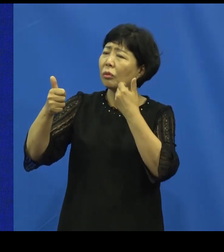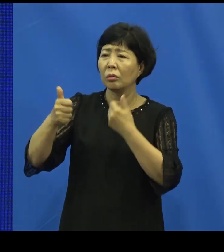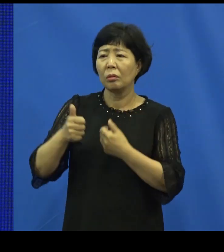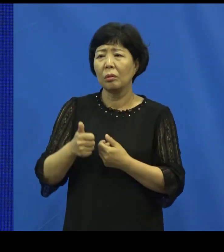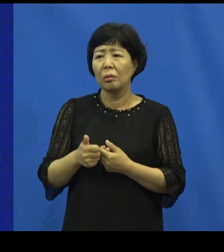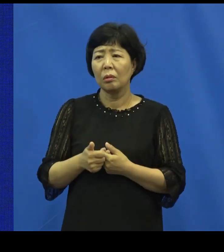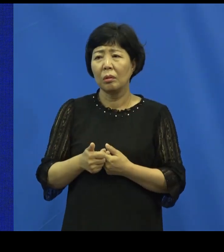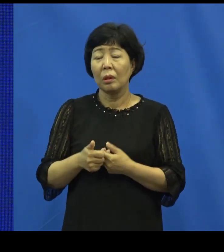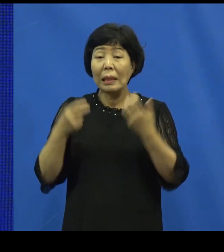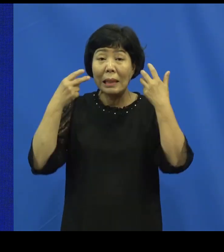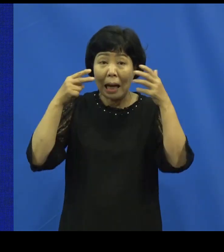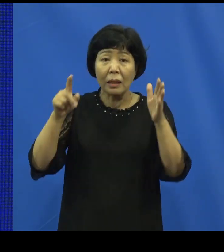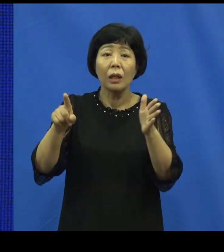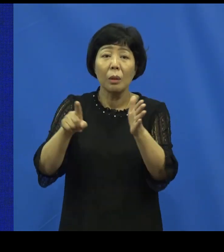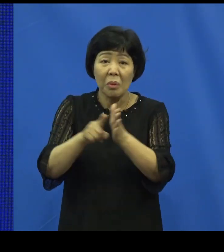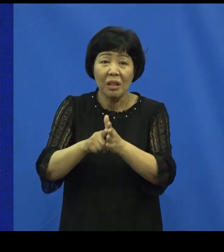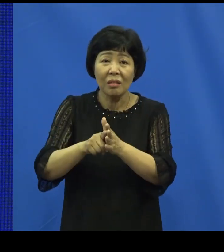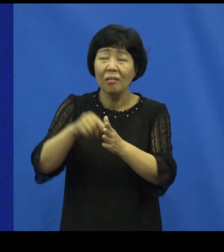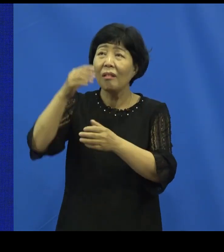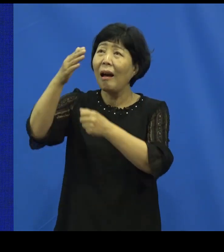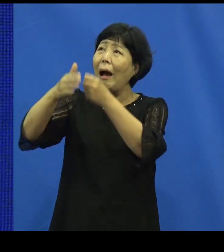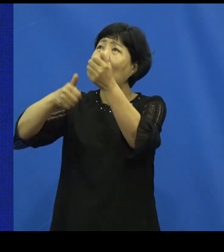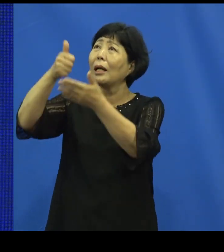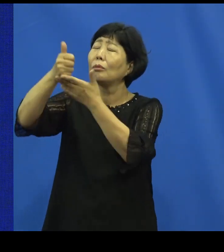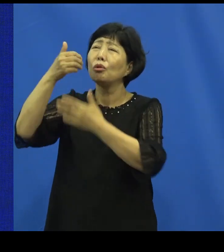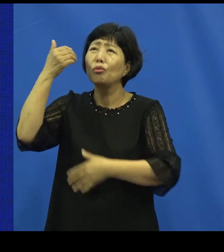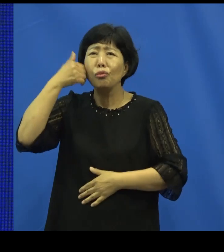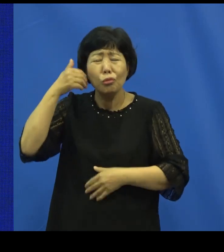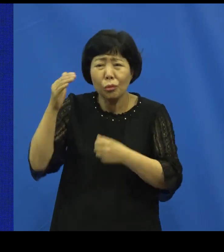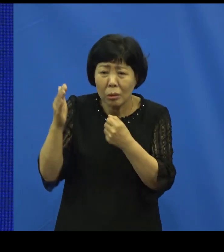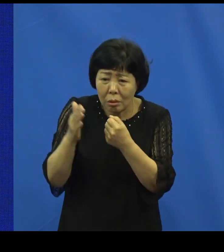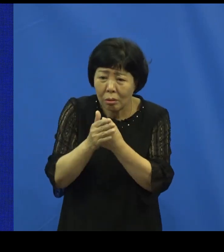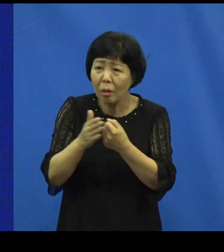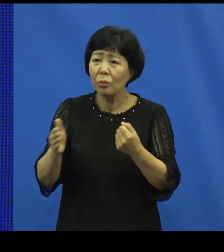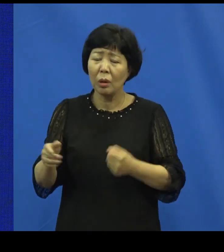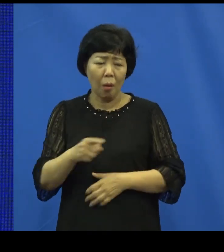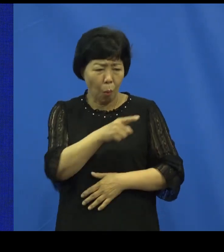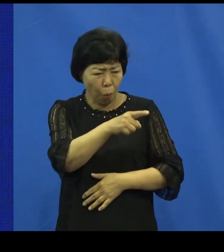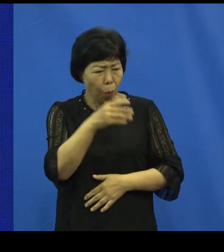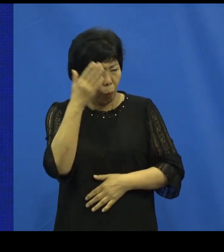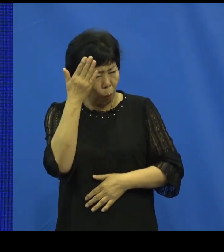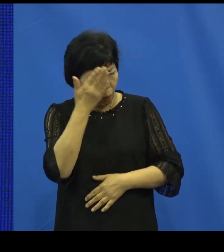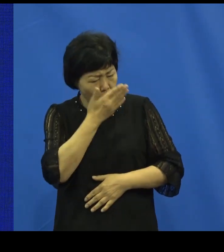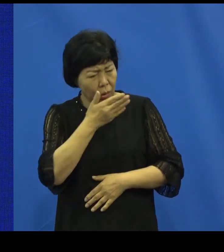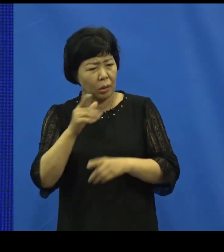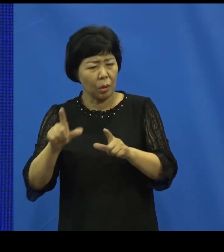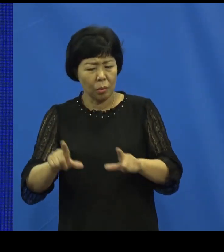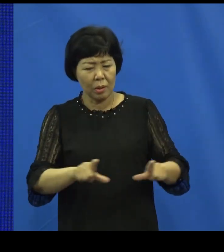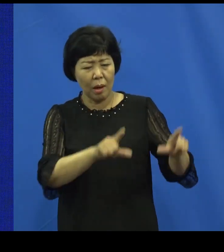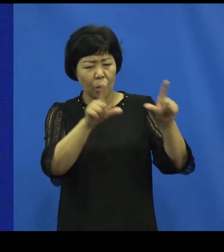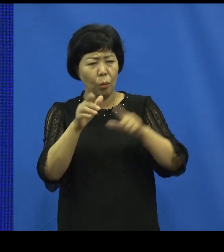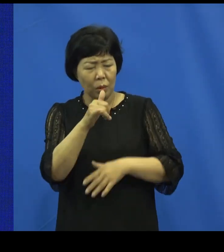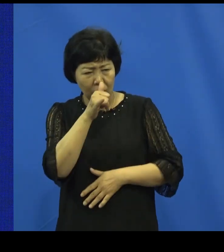믿는 분이 누구이시길래 저렇게 살 수 있는가 하는 거죠.